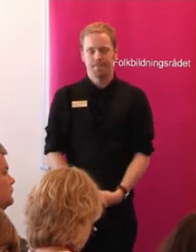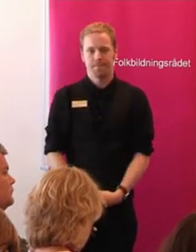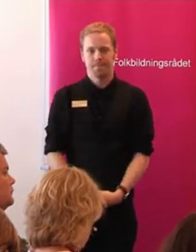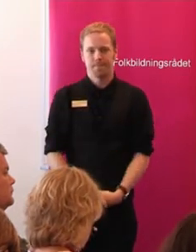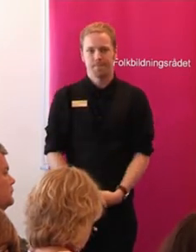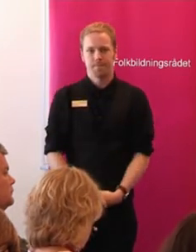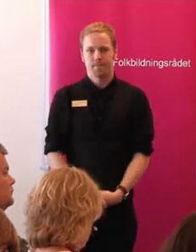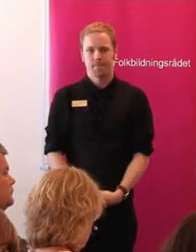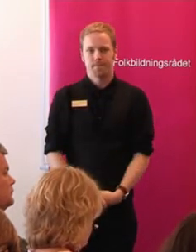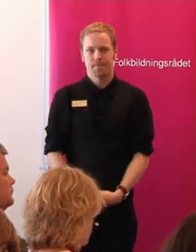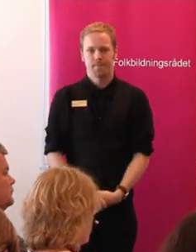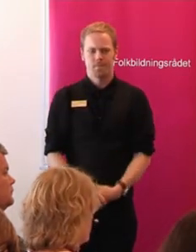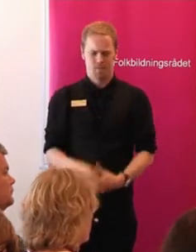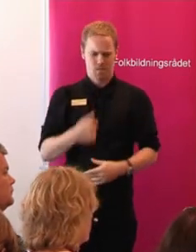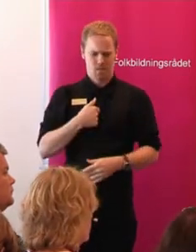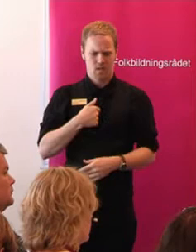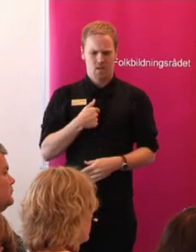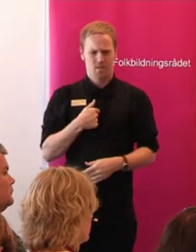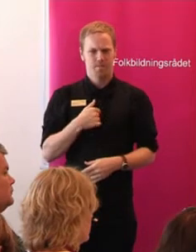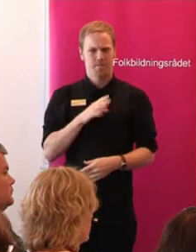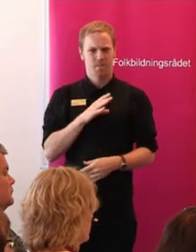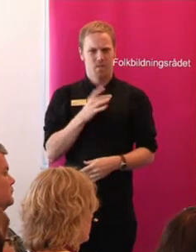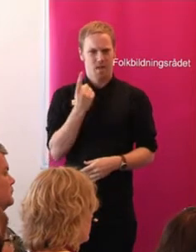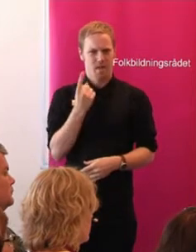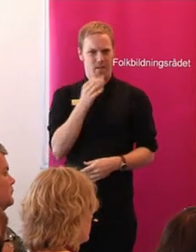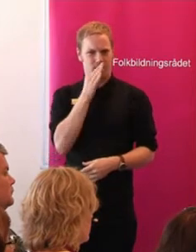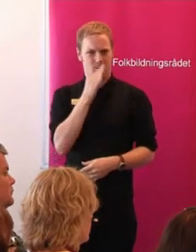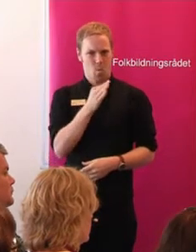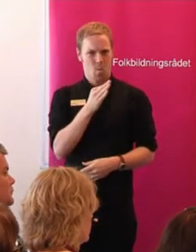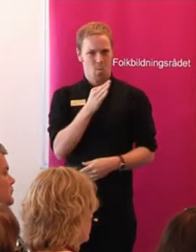En fråga som jag skulle vilja lämna,